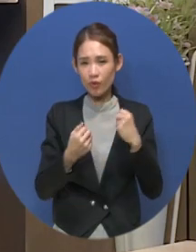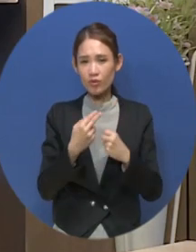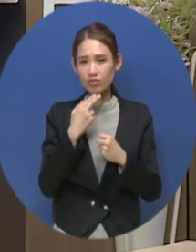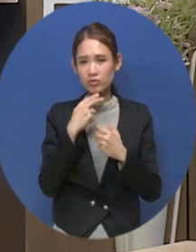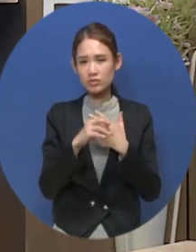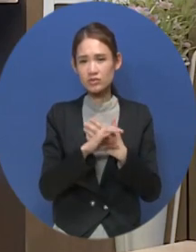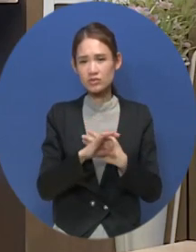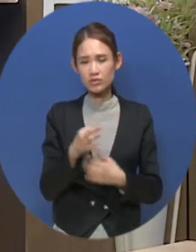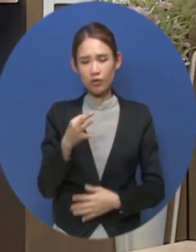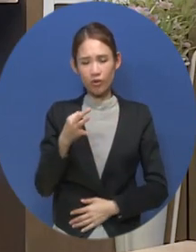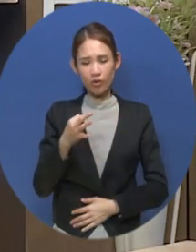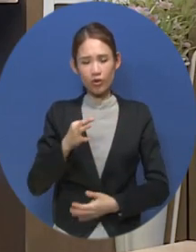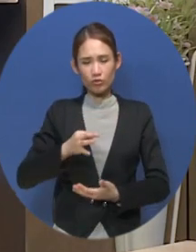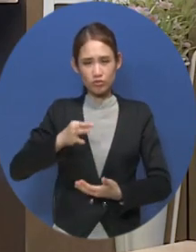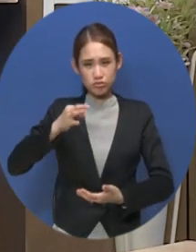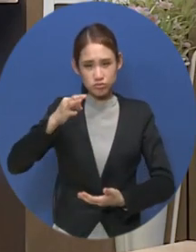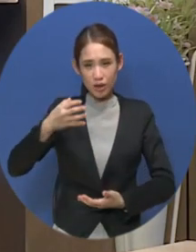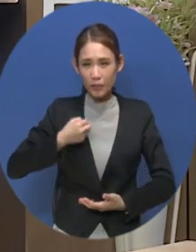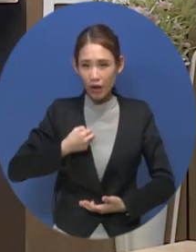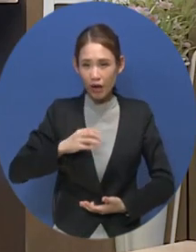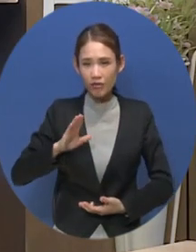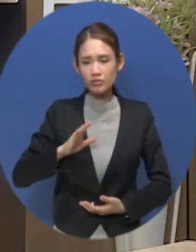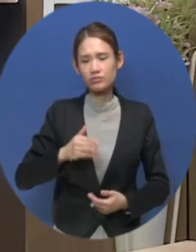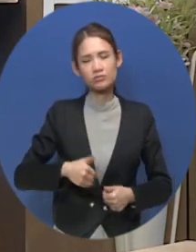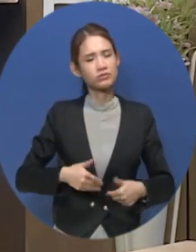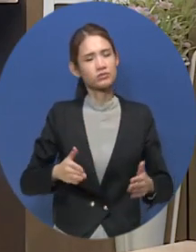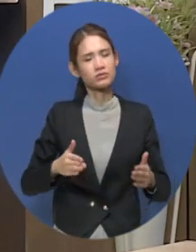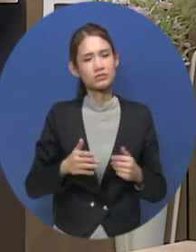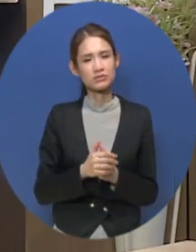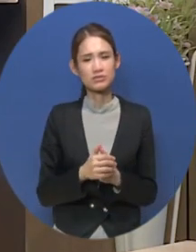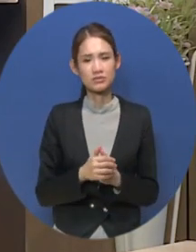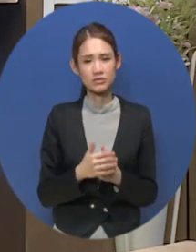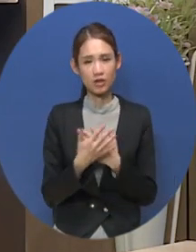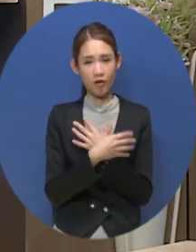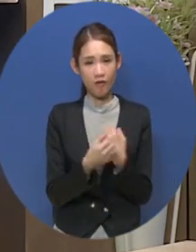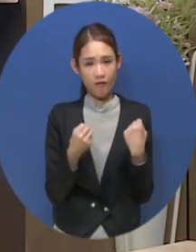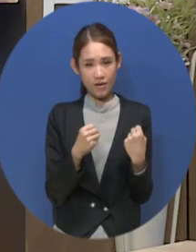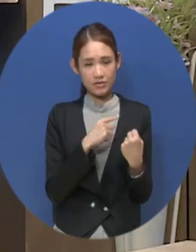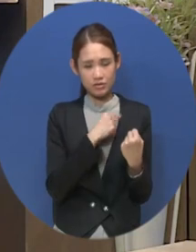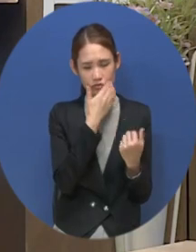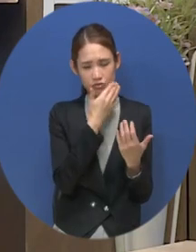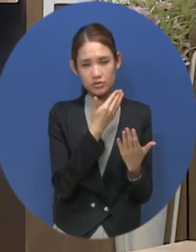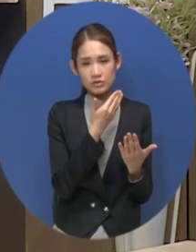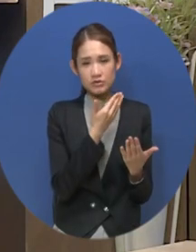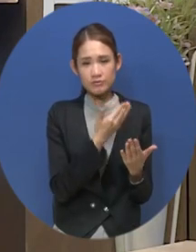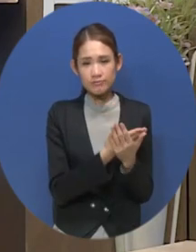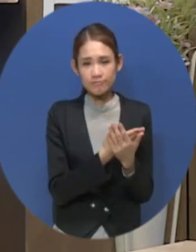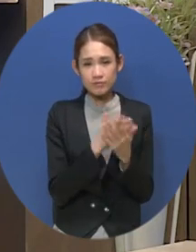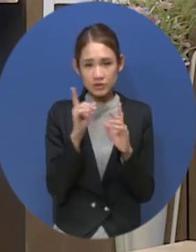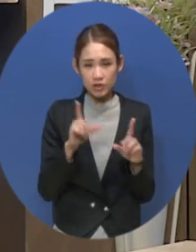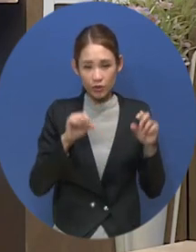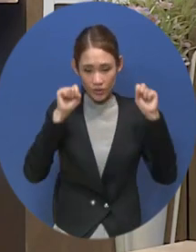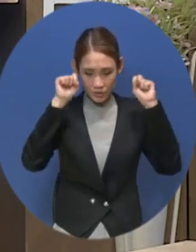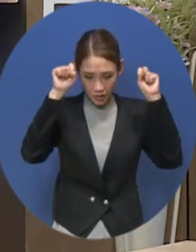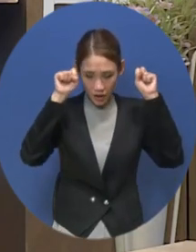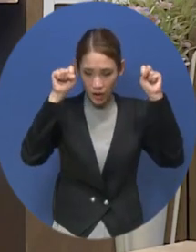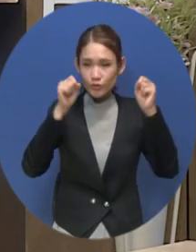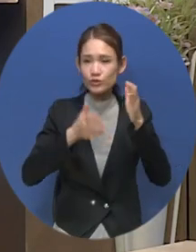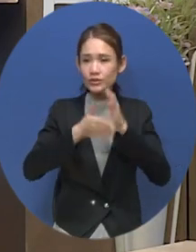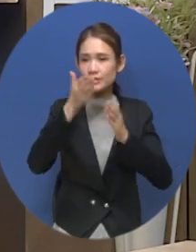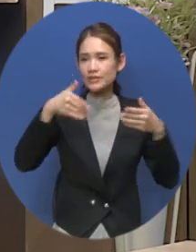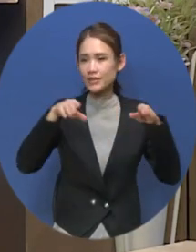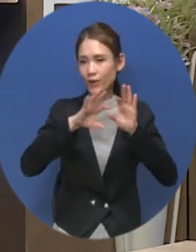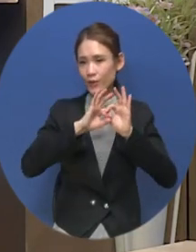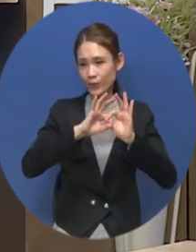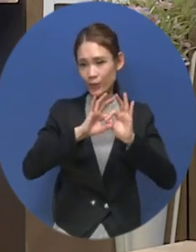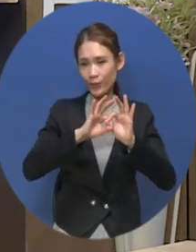돈이 천만금이 있어도 쓸 수가 없고 맞습니다. 그렇듯이 정말 건강이 가장 중요한 부분인데 네. 그런 생활체육시설을 통해서 항상 생활 속에서